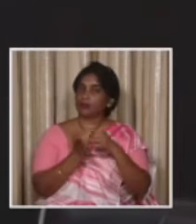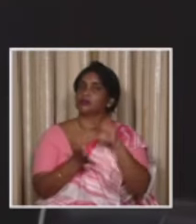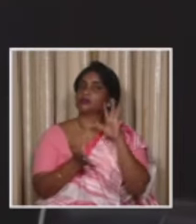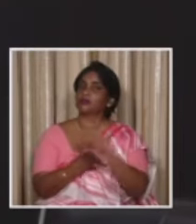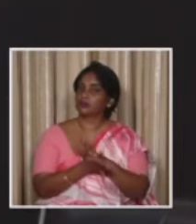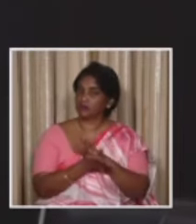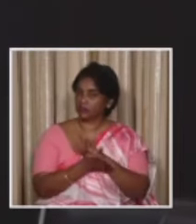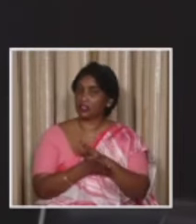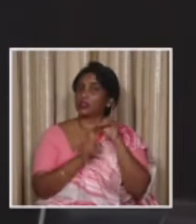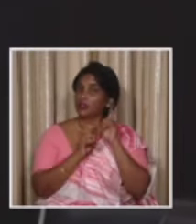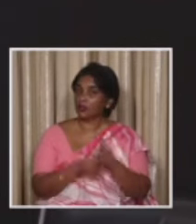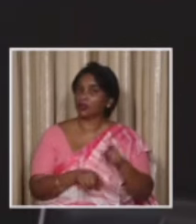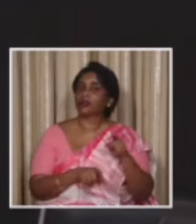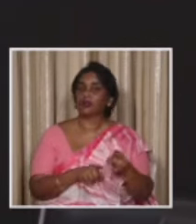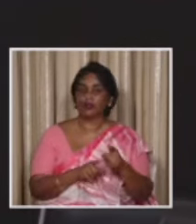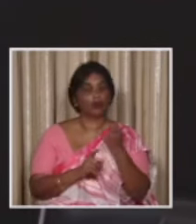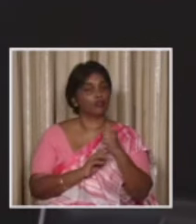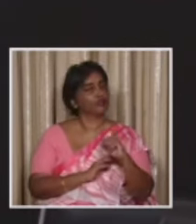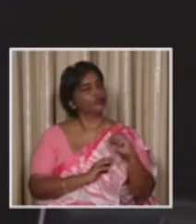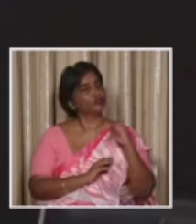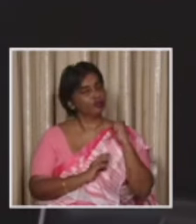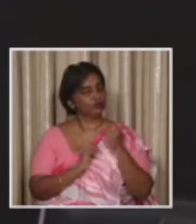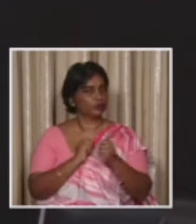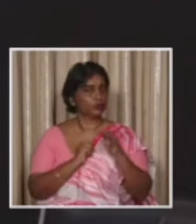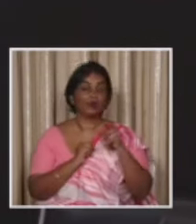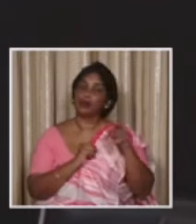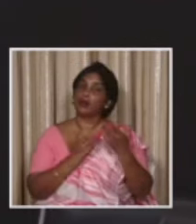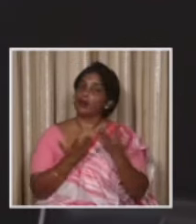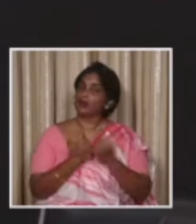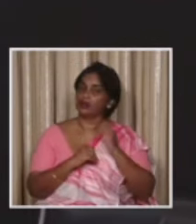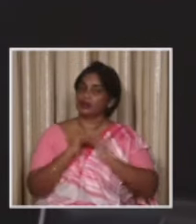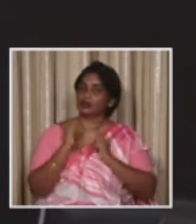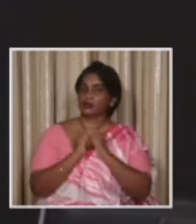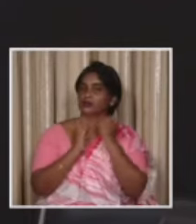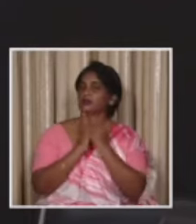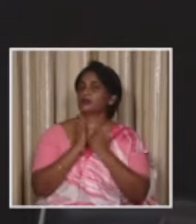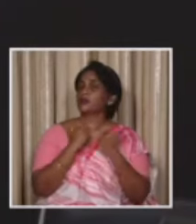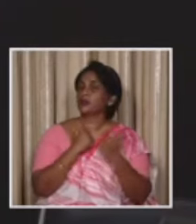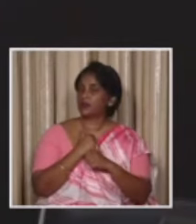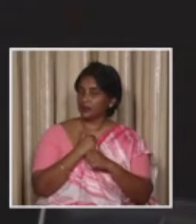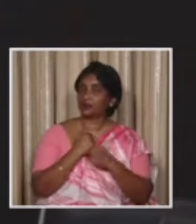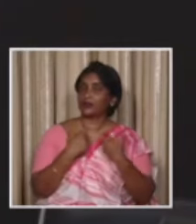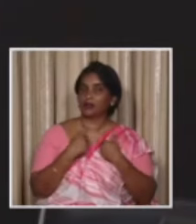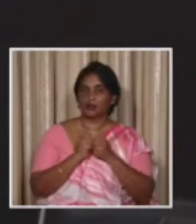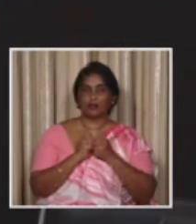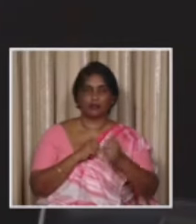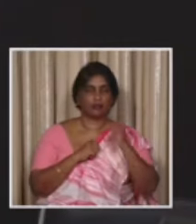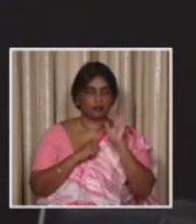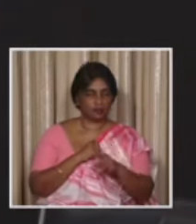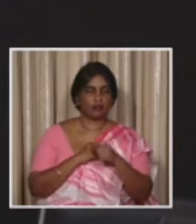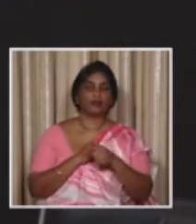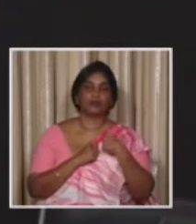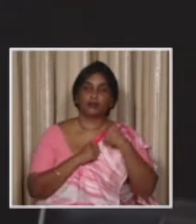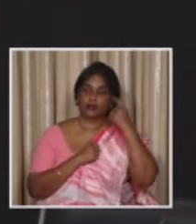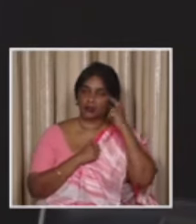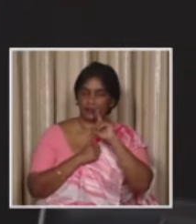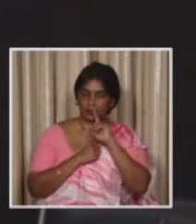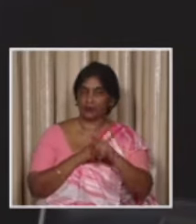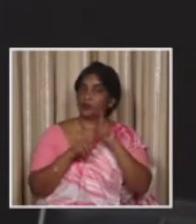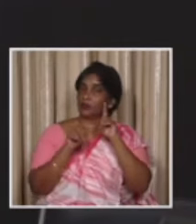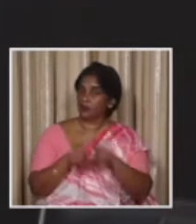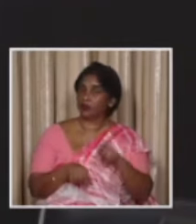කරලා ඒ වගේම ආර්ථිකය ශක්තිමත් කරලා අවශ්‍ය කරන වැඩපිළිවෙල හදන්න අපි කටයුතු කරුවයි කියන එක මතක් කරන්න ඕන.